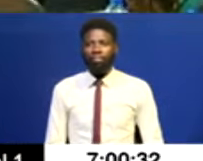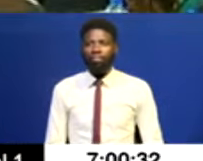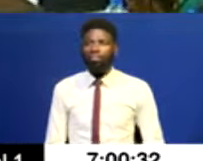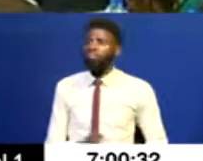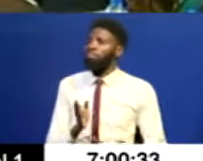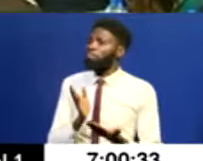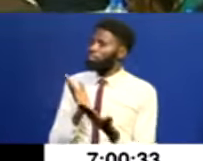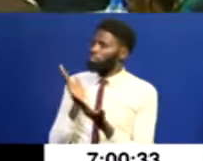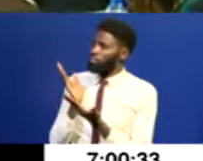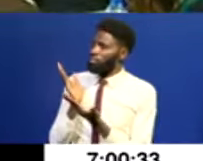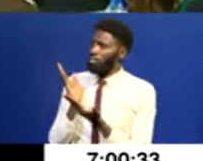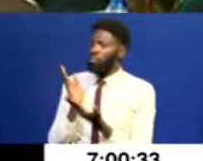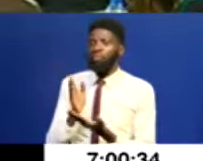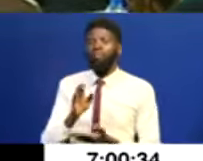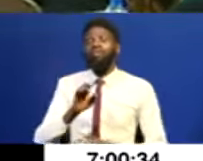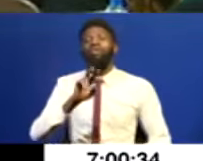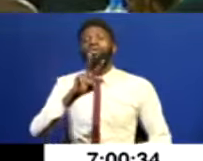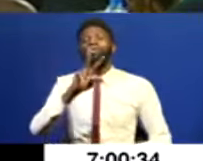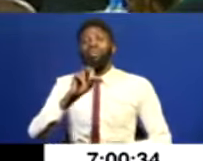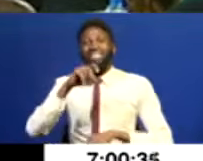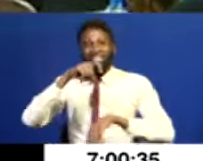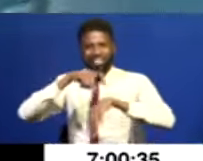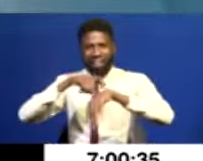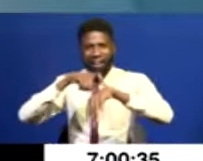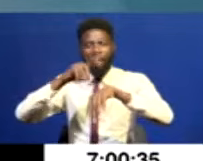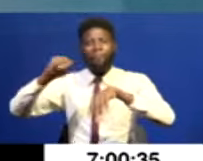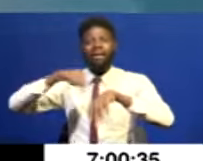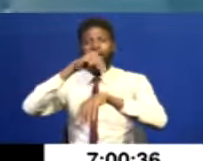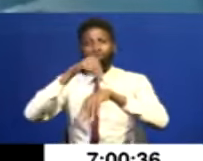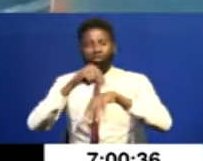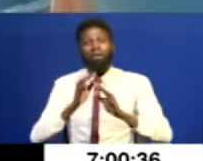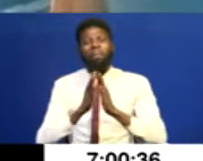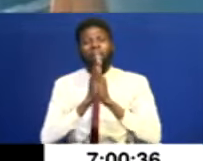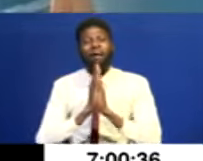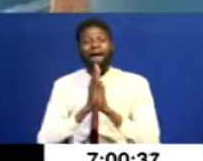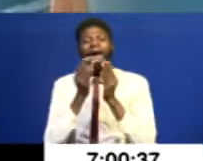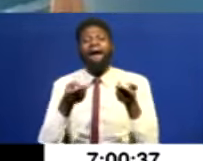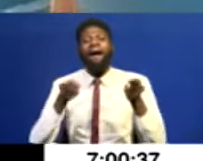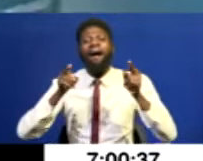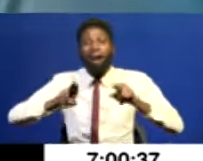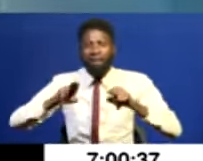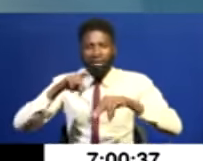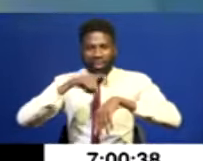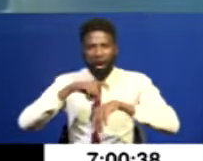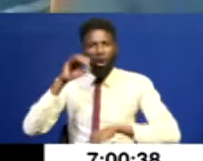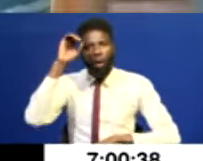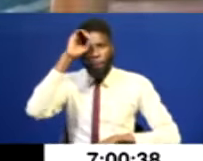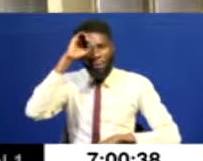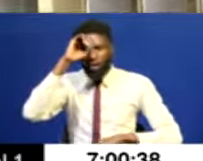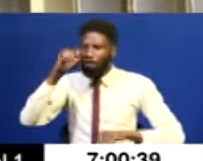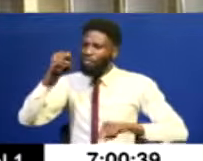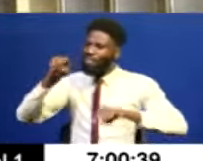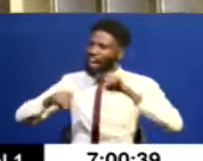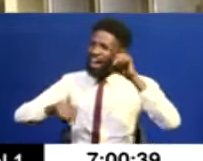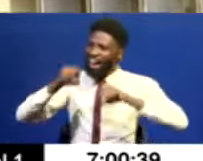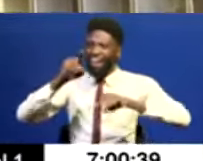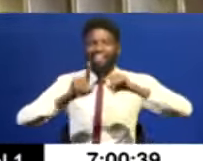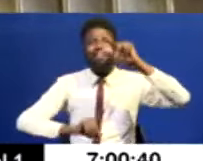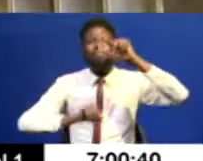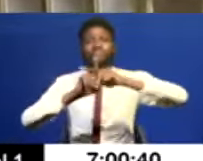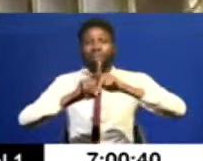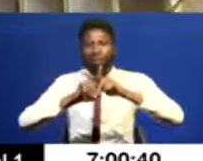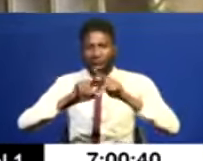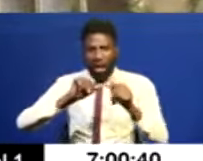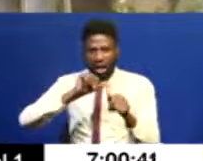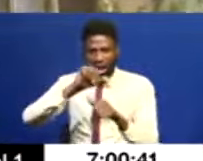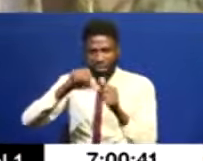Makala ya 20 ya maombi ya kitaifa yaliyojiri wakati mitazamo mseto ikisheheni kuhusiana na mazungumzo ya maridhiano na mswada wa